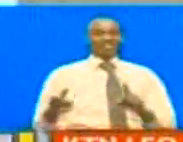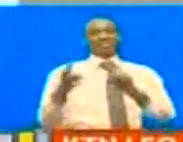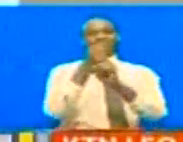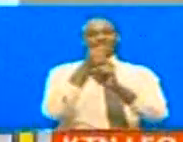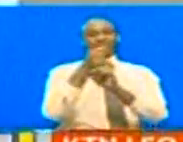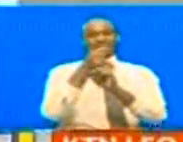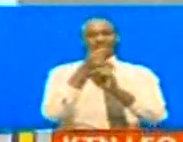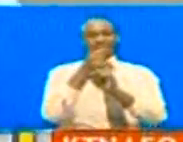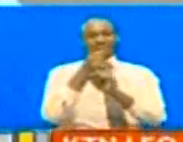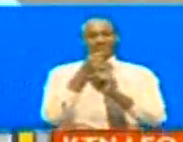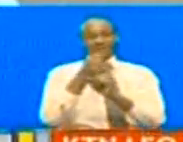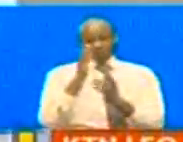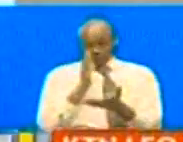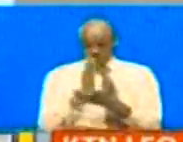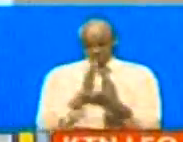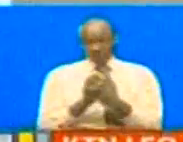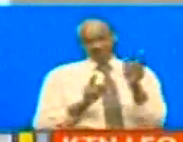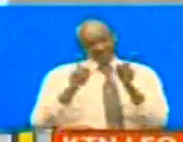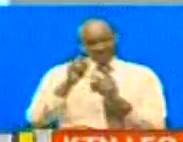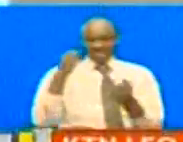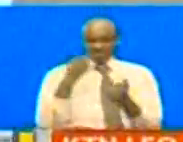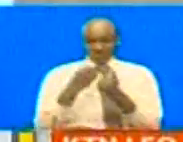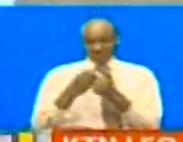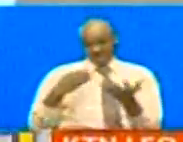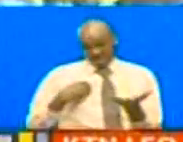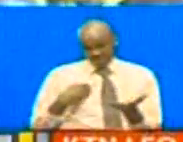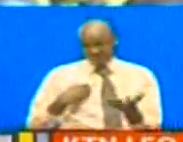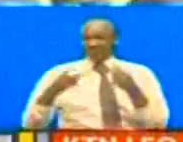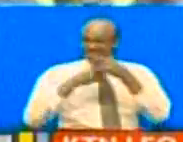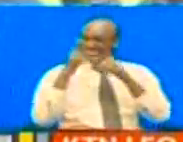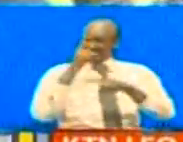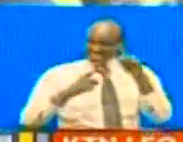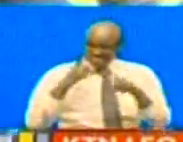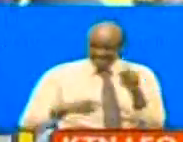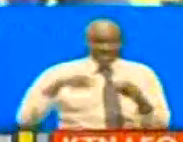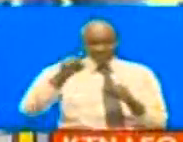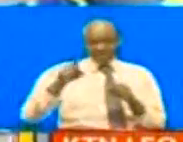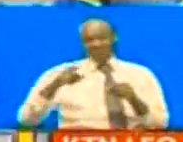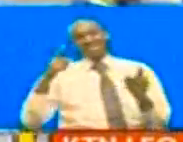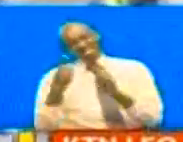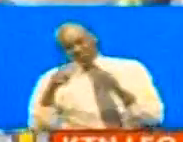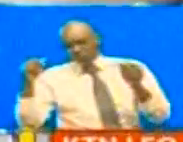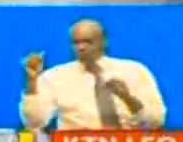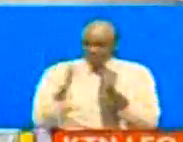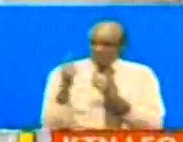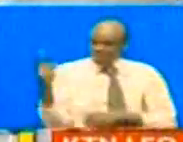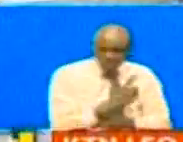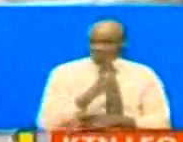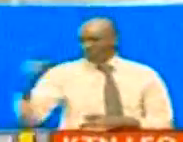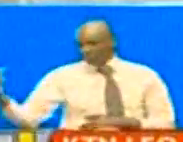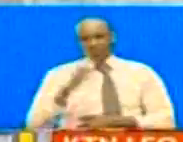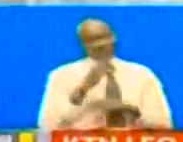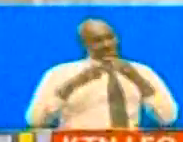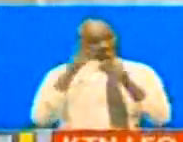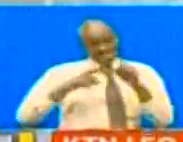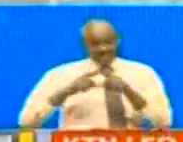yatimize. Imekuwa ni safari ya maisha magumu kwa muda wa miaka saba akitoka na kuingia katika shule hii ya chebini. Na baada